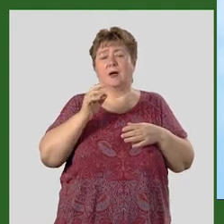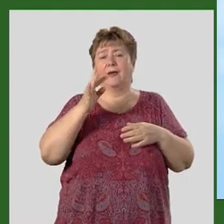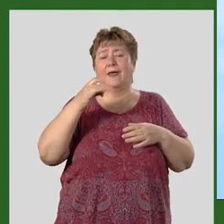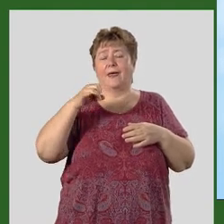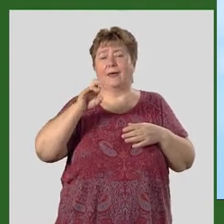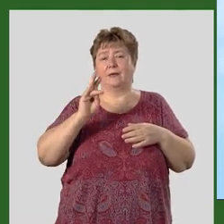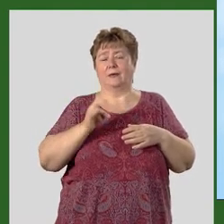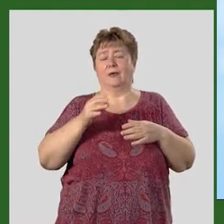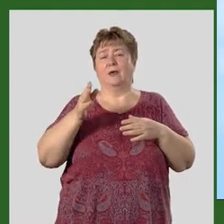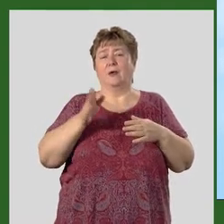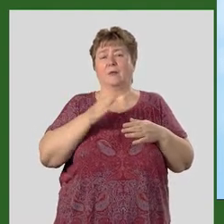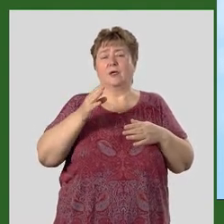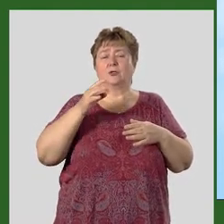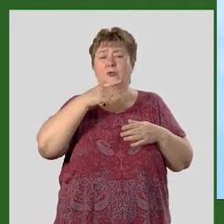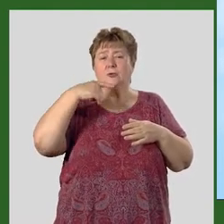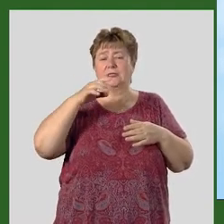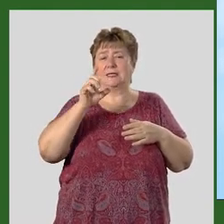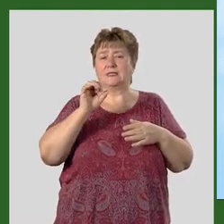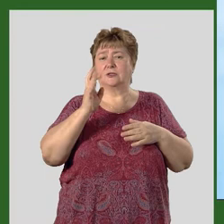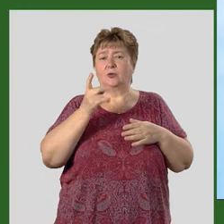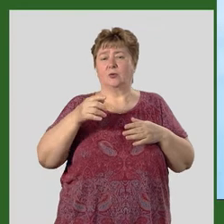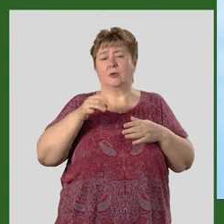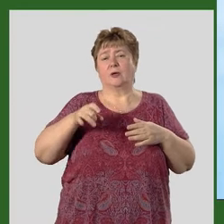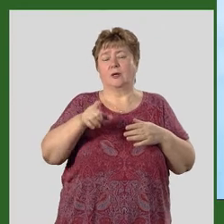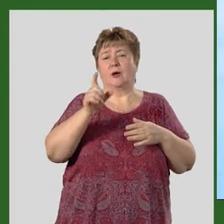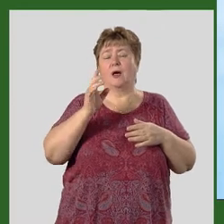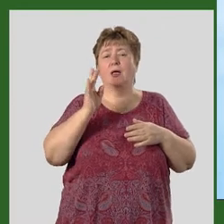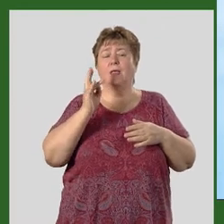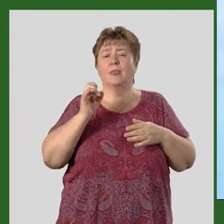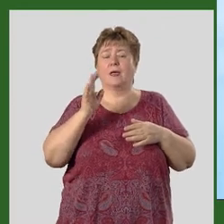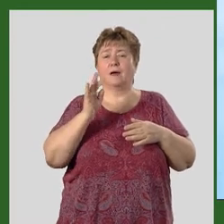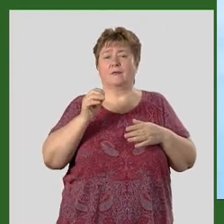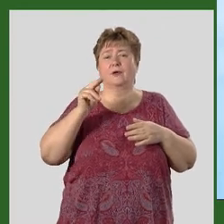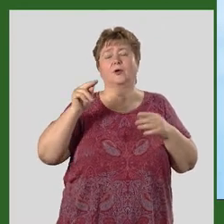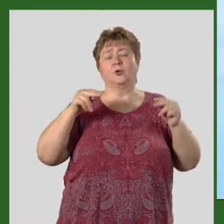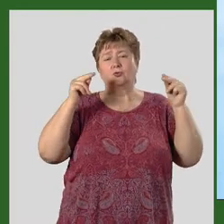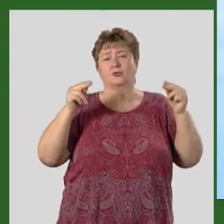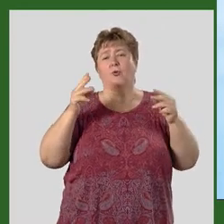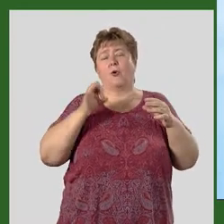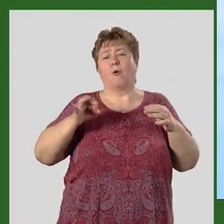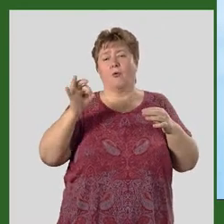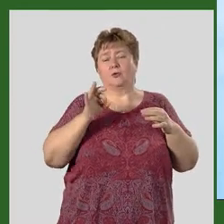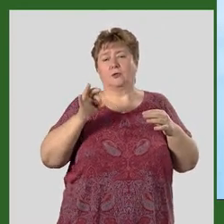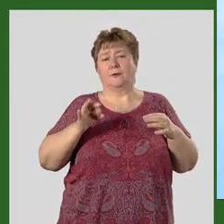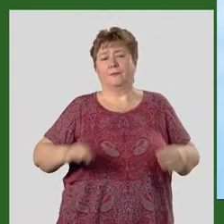Рейн, между Россией и Эстонией – река Нарва и Чудское озеро.